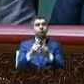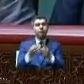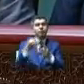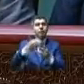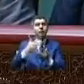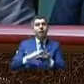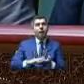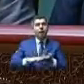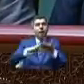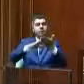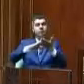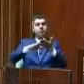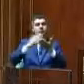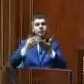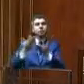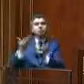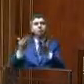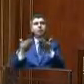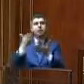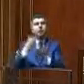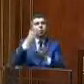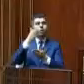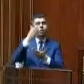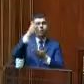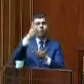على إحداث هذا التوازن في المستقبل.